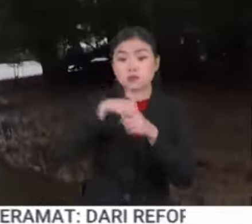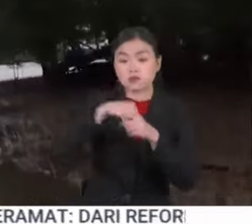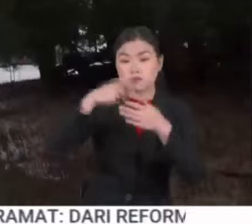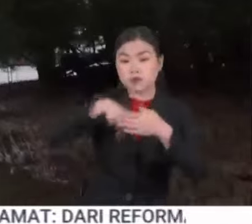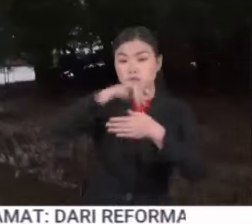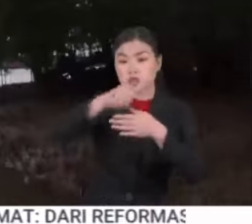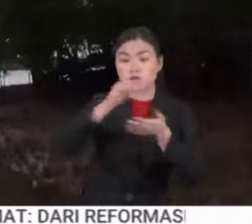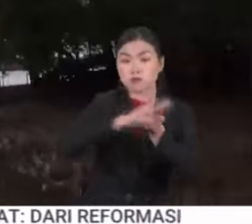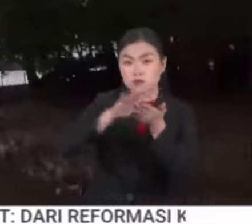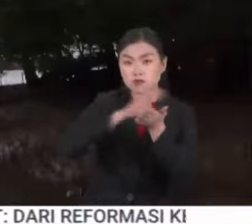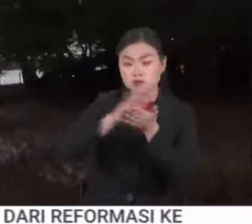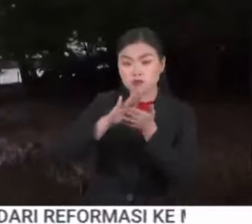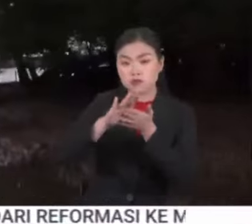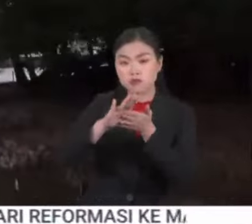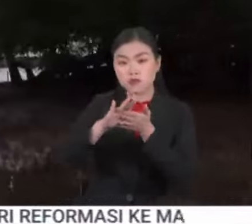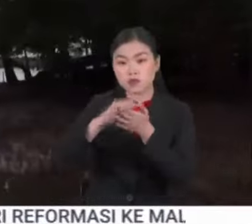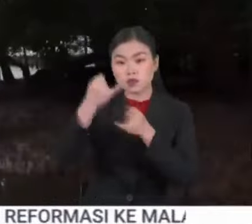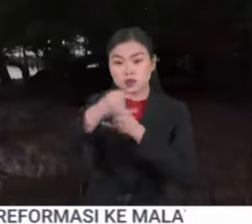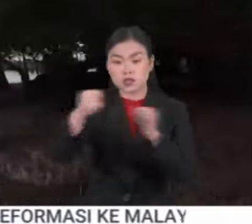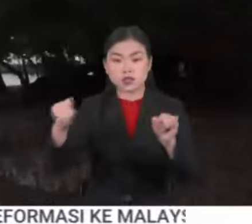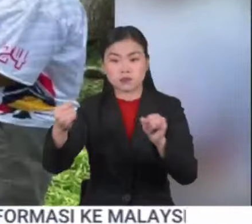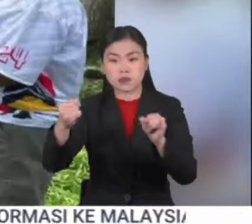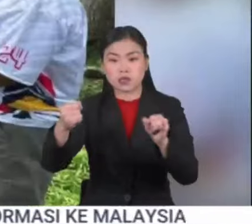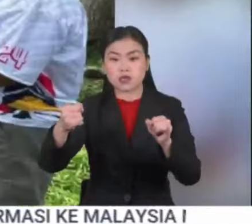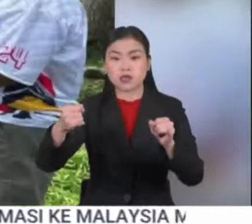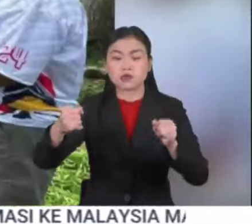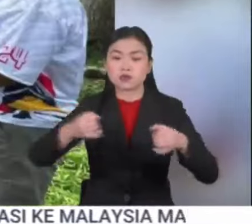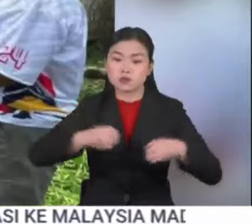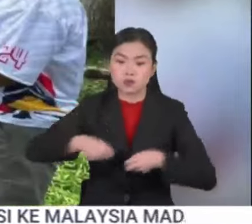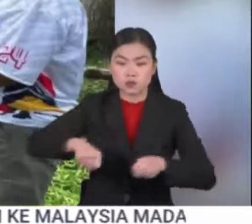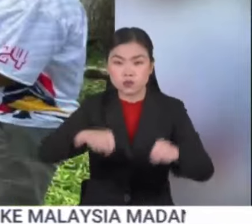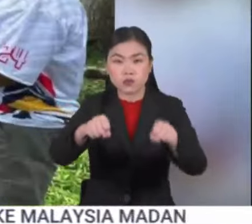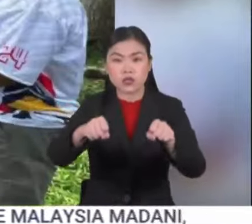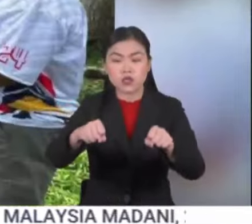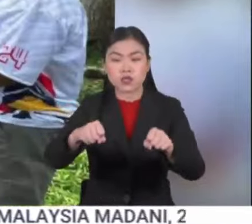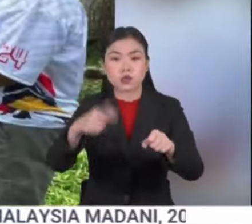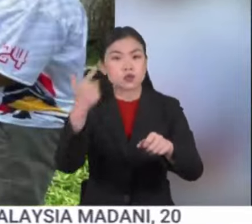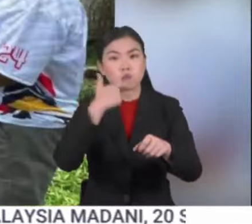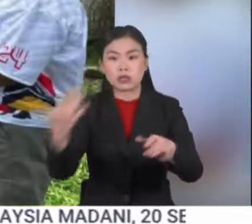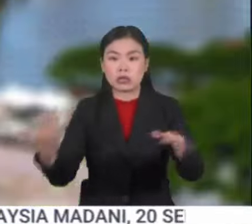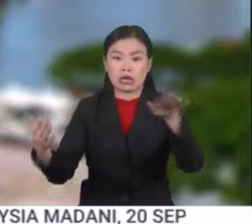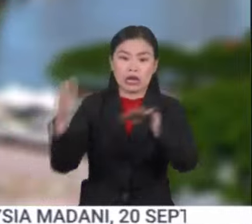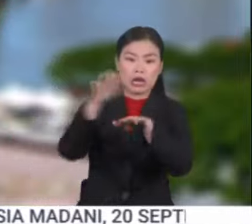projek pembersihan oleh Jabatan Pengairan dan Saliran bagi mengelak pertindihan.